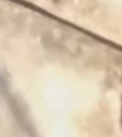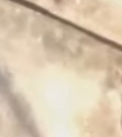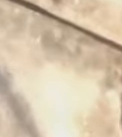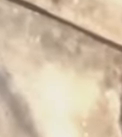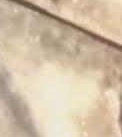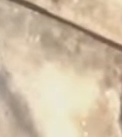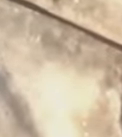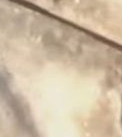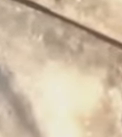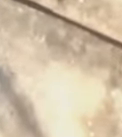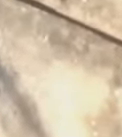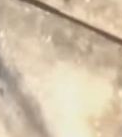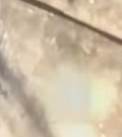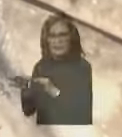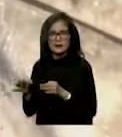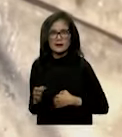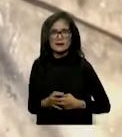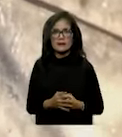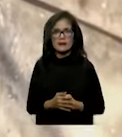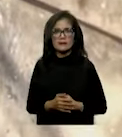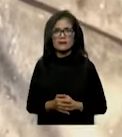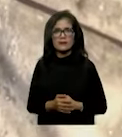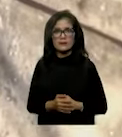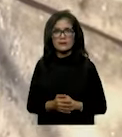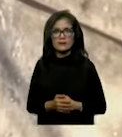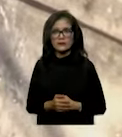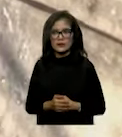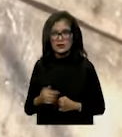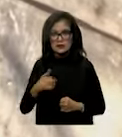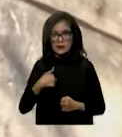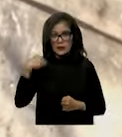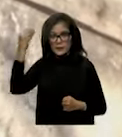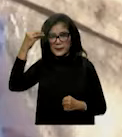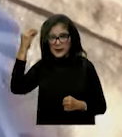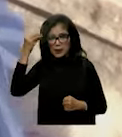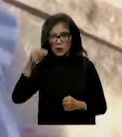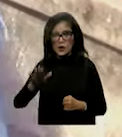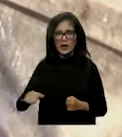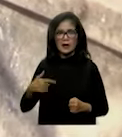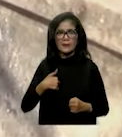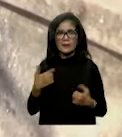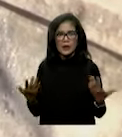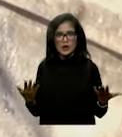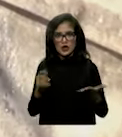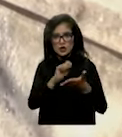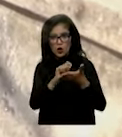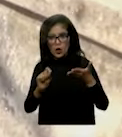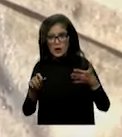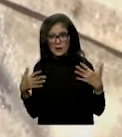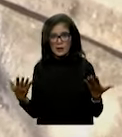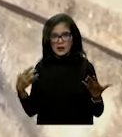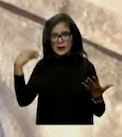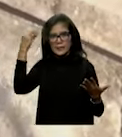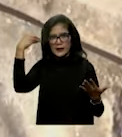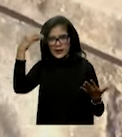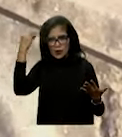Keinginannya itu gimana? Ya pinginnya saya itu anak saya gimana harus bisa sekolah lagi gitu. Soalnya kalau